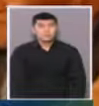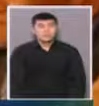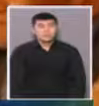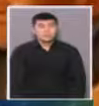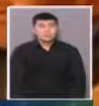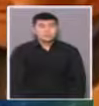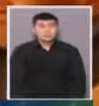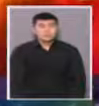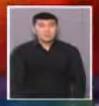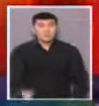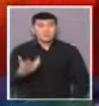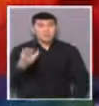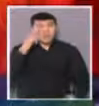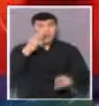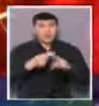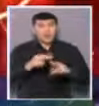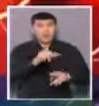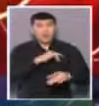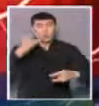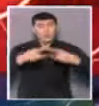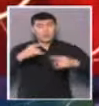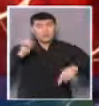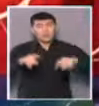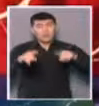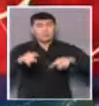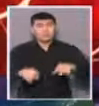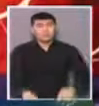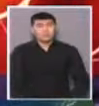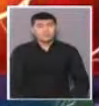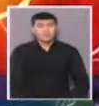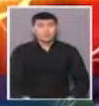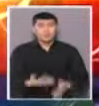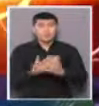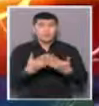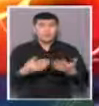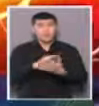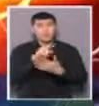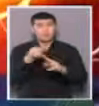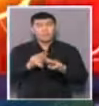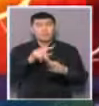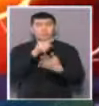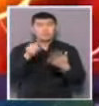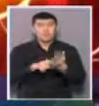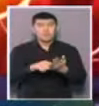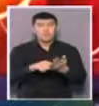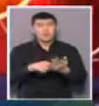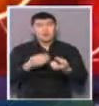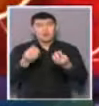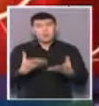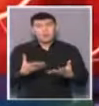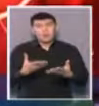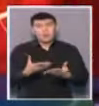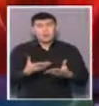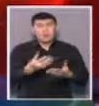Аға, осы эфирде өзіңіз кейде іркіліп, осы сауалды бекер